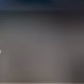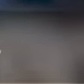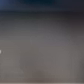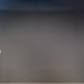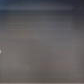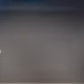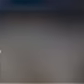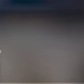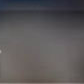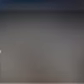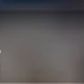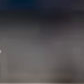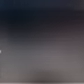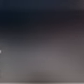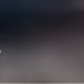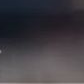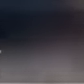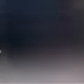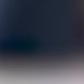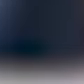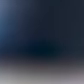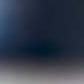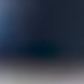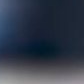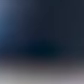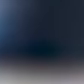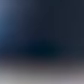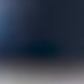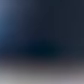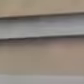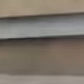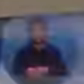Sobrang sarap. Pasensya na. At paubos na.